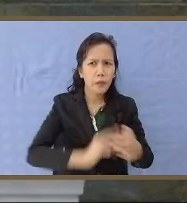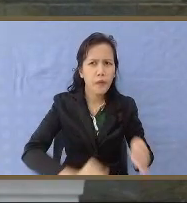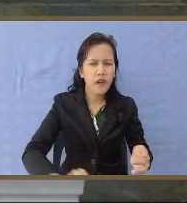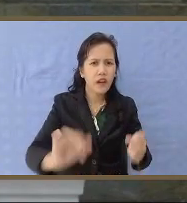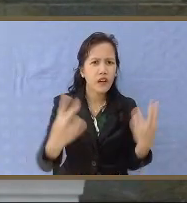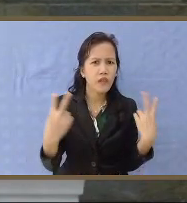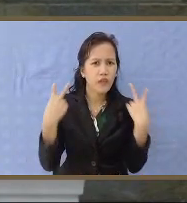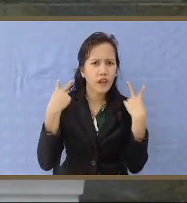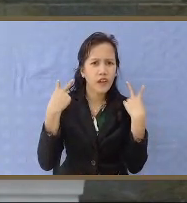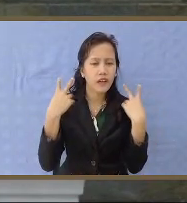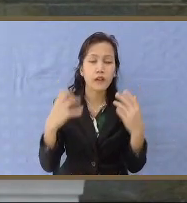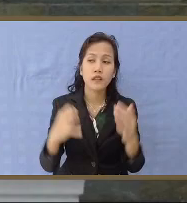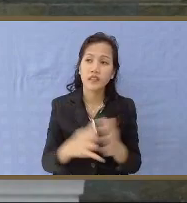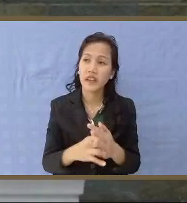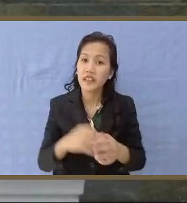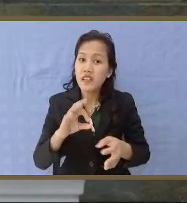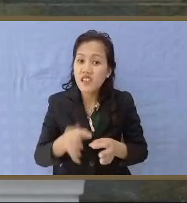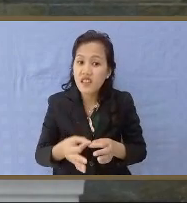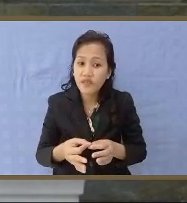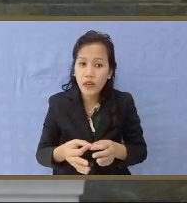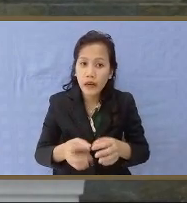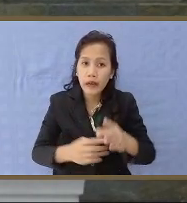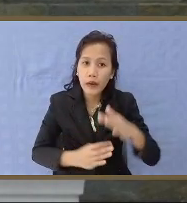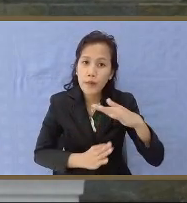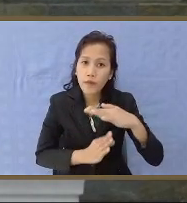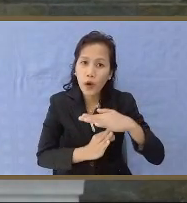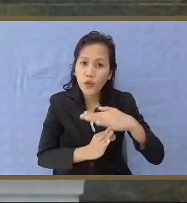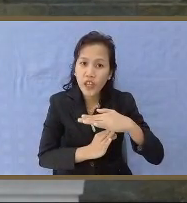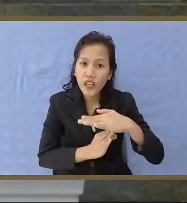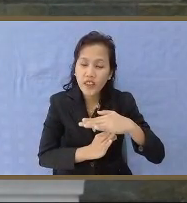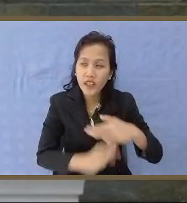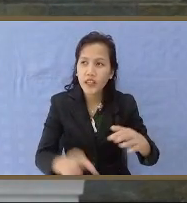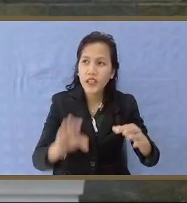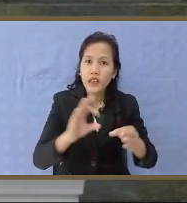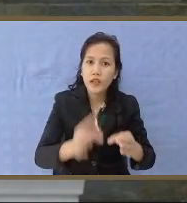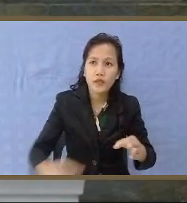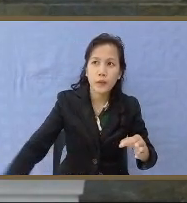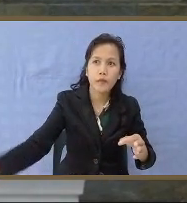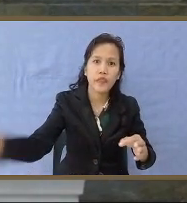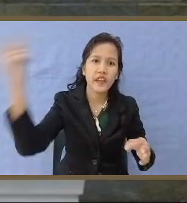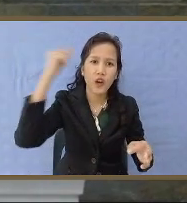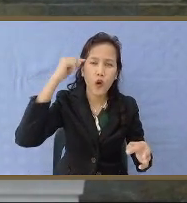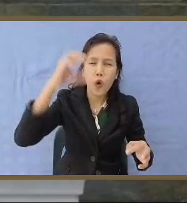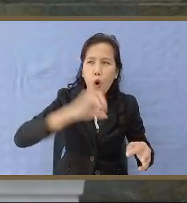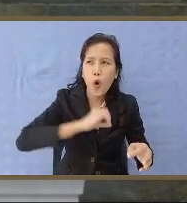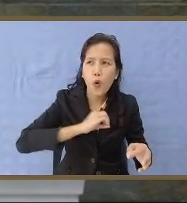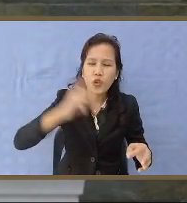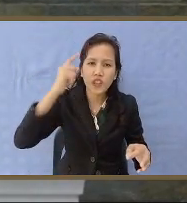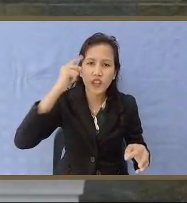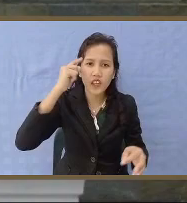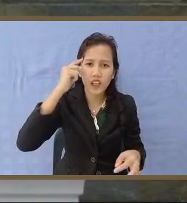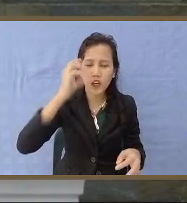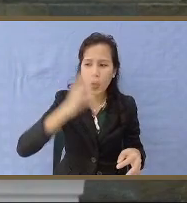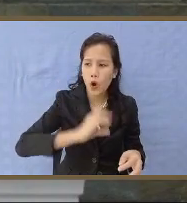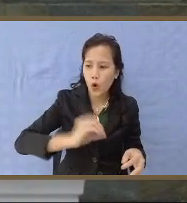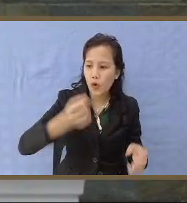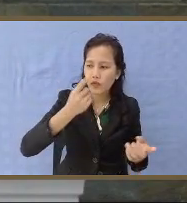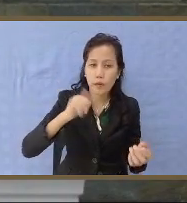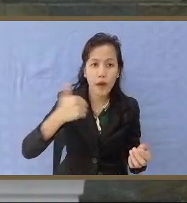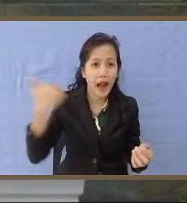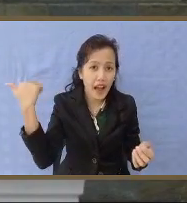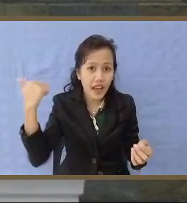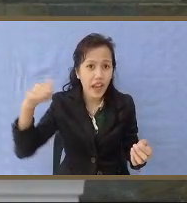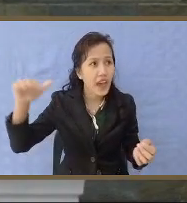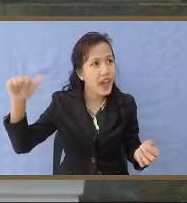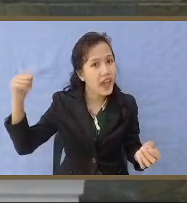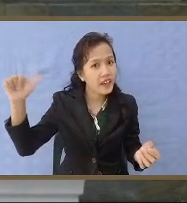ayon sa kanilang naririnig ng mga impormasyon na nanggagaling po sa media, nanggagaling sa mga philosophers, nanggagaling